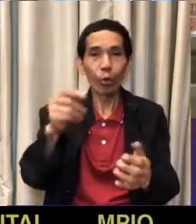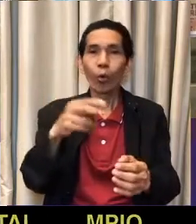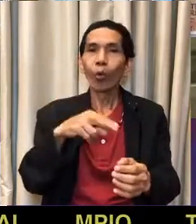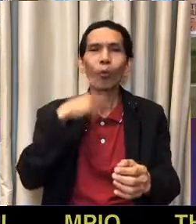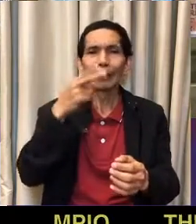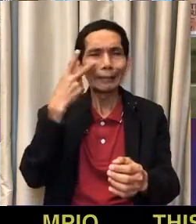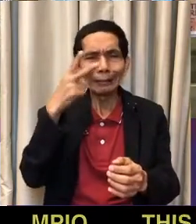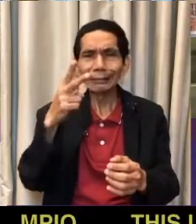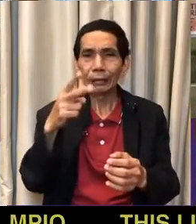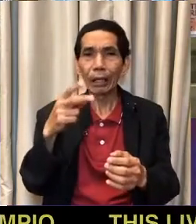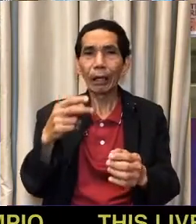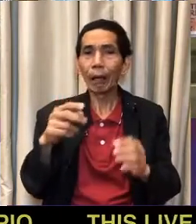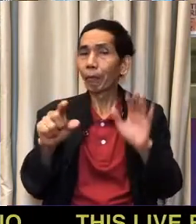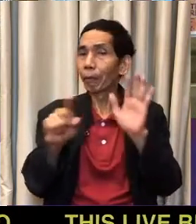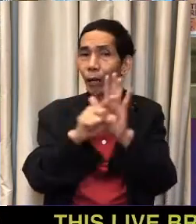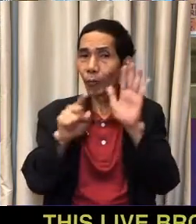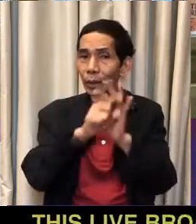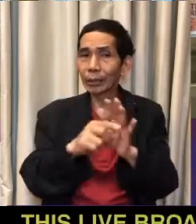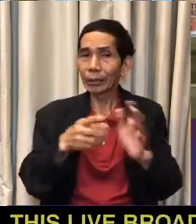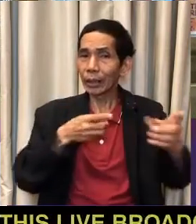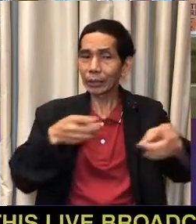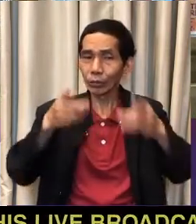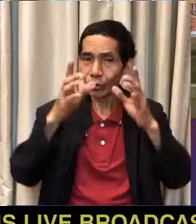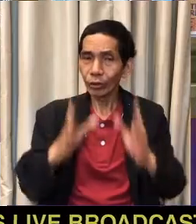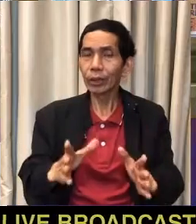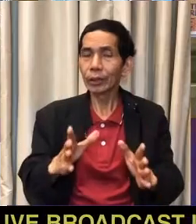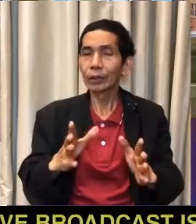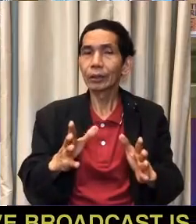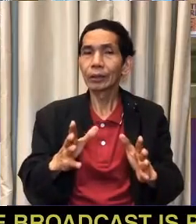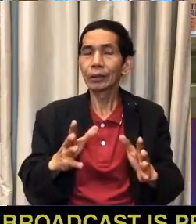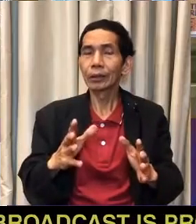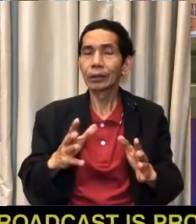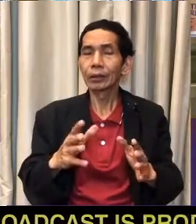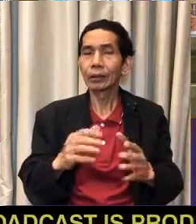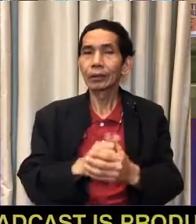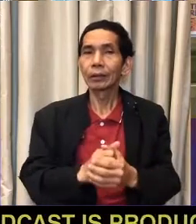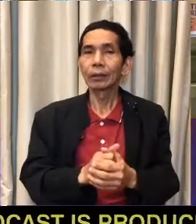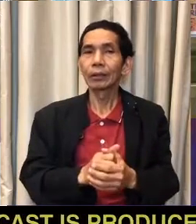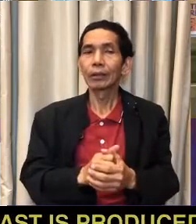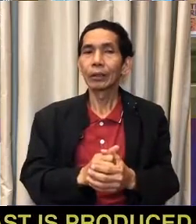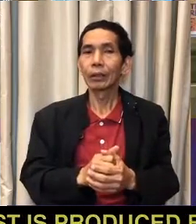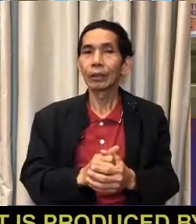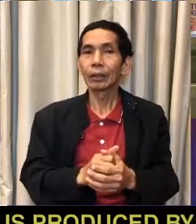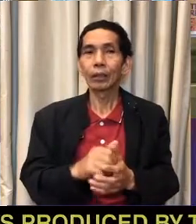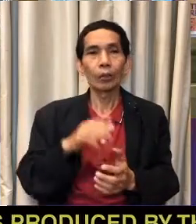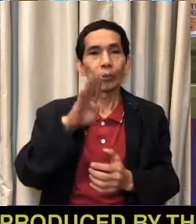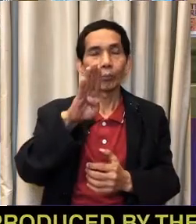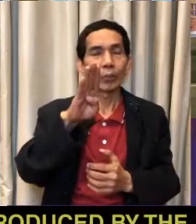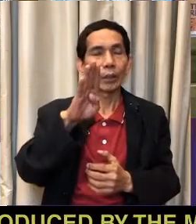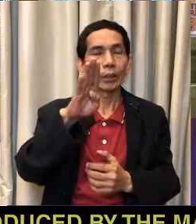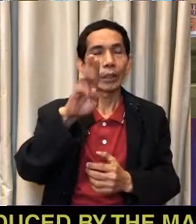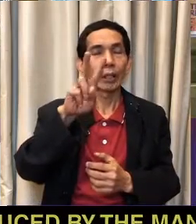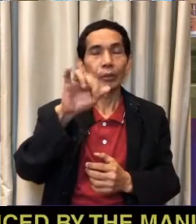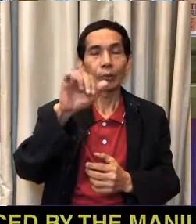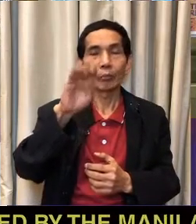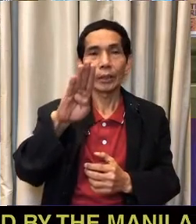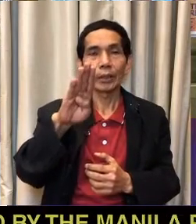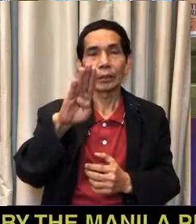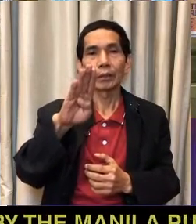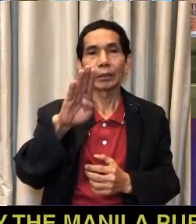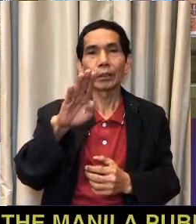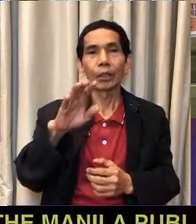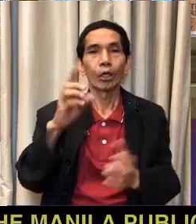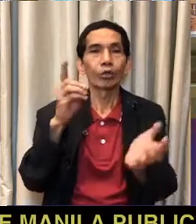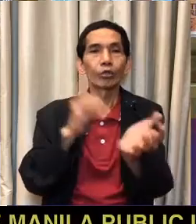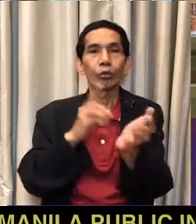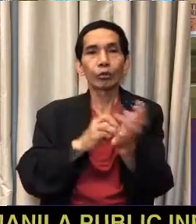illegal na gawain ang ating director ng BIB. Si Director